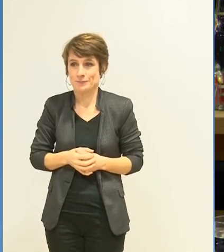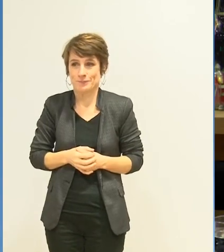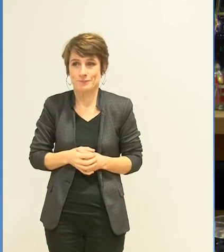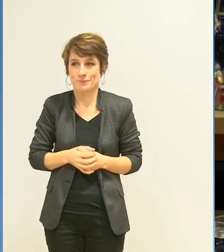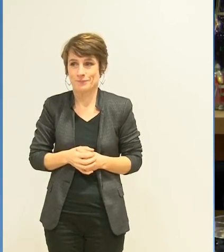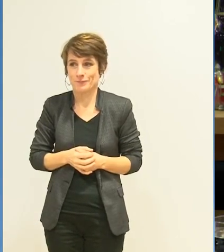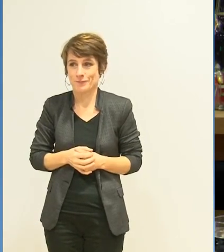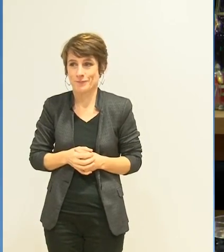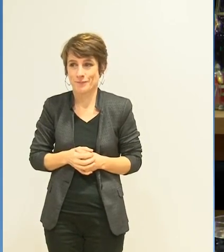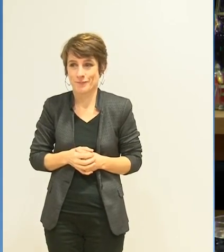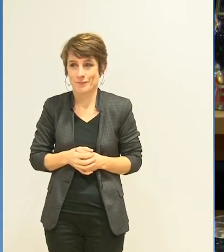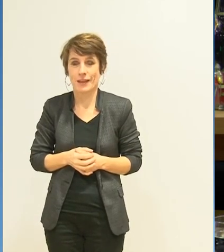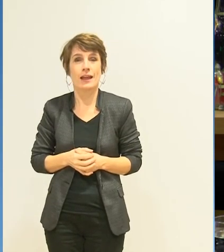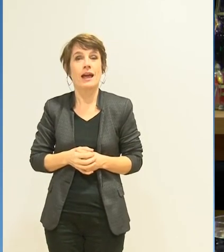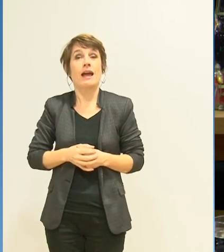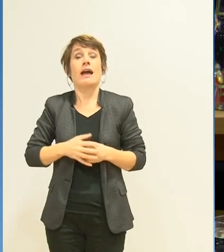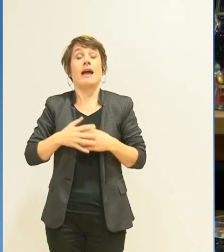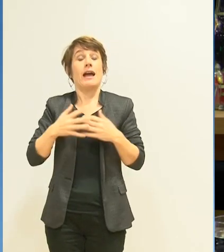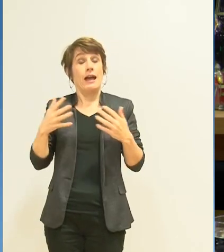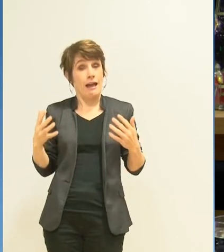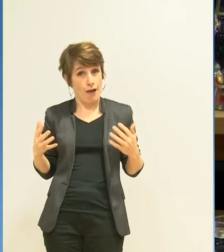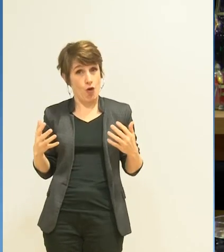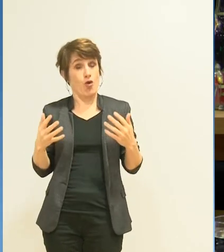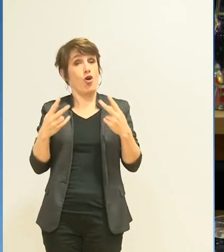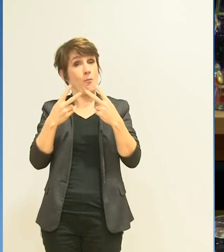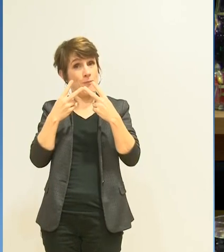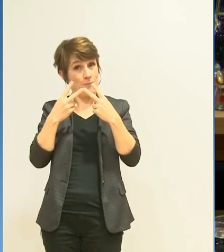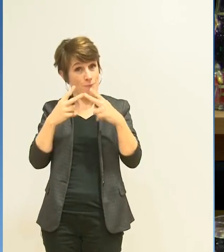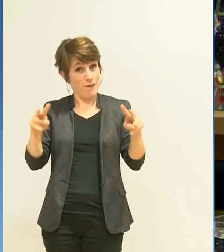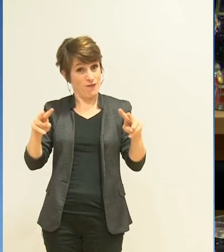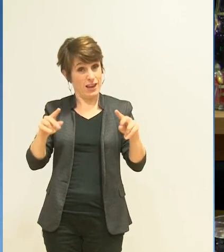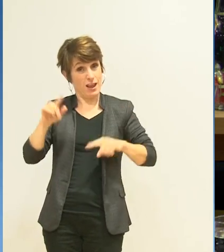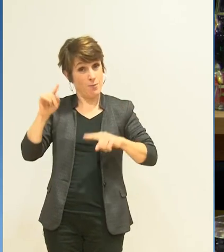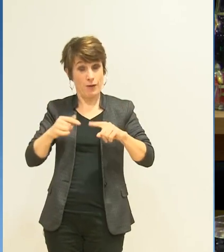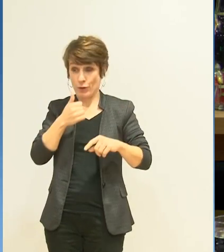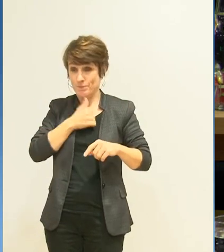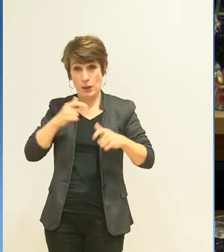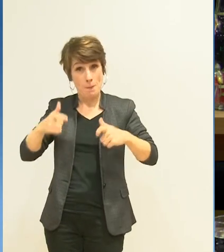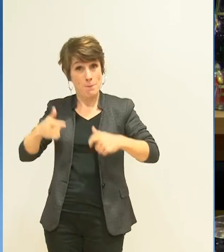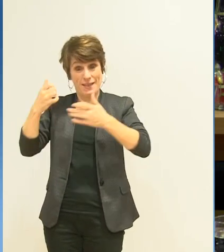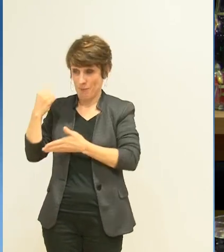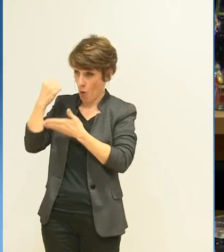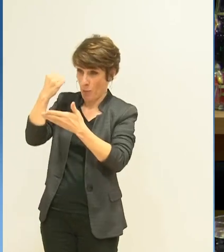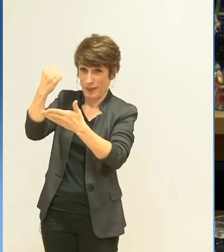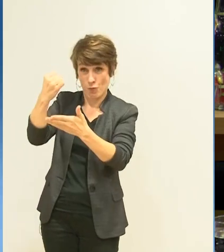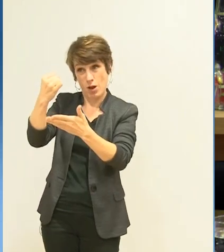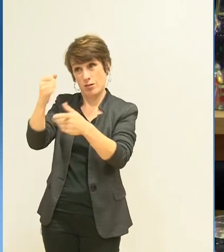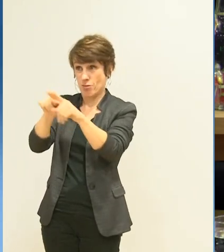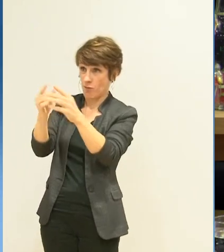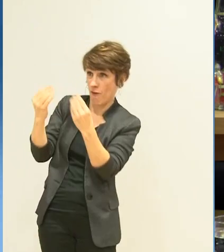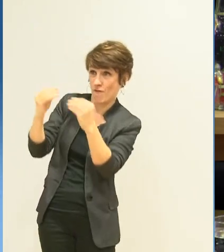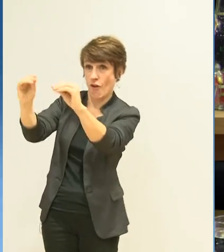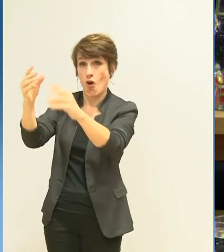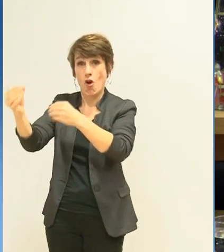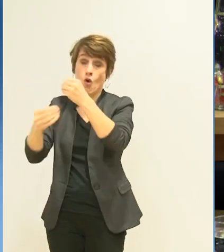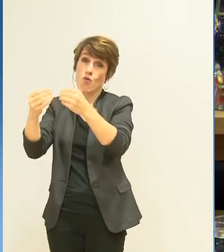il n'est pas anodin pour une ville de se défaire de ses biens patrimoniaux ou de les céder temporairement à des tiers par voie